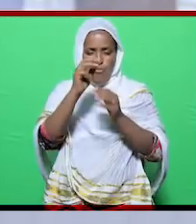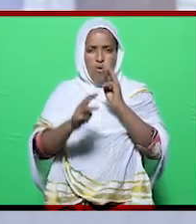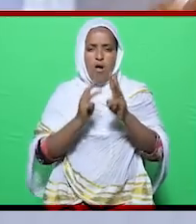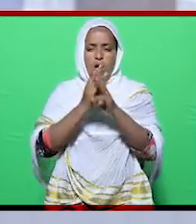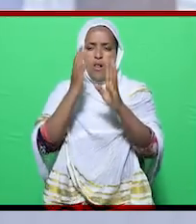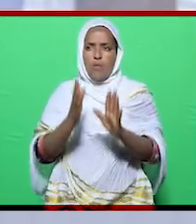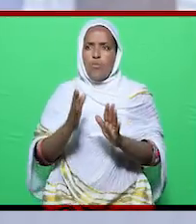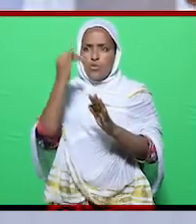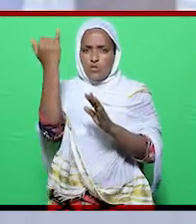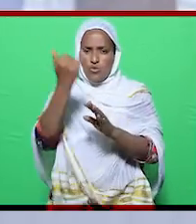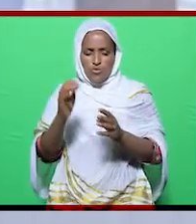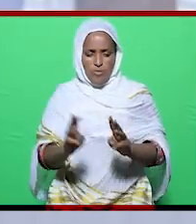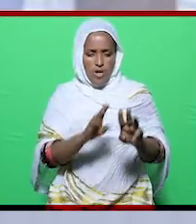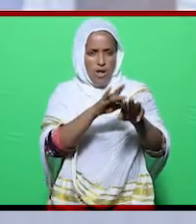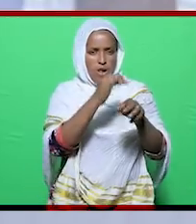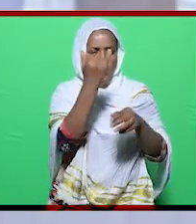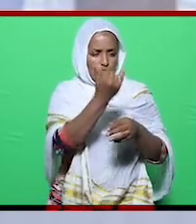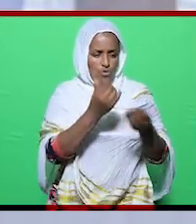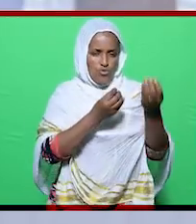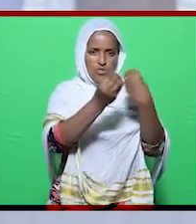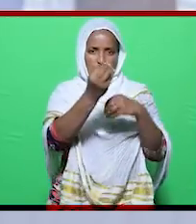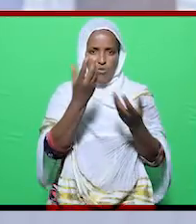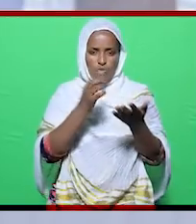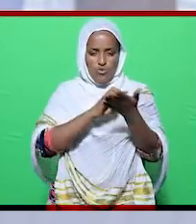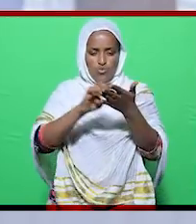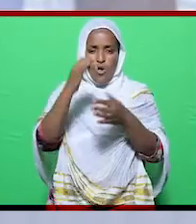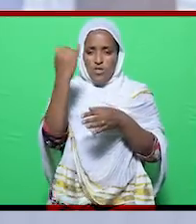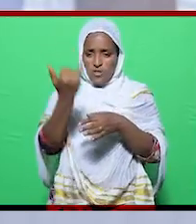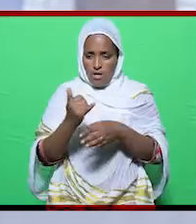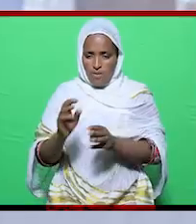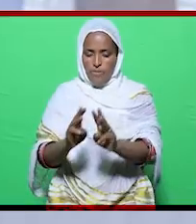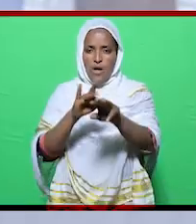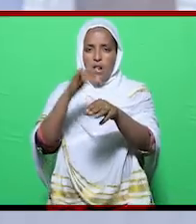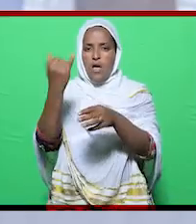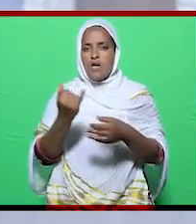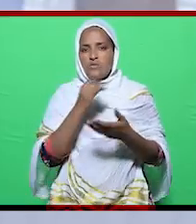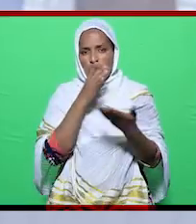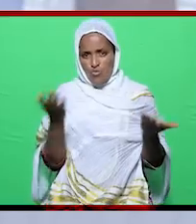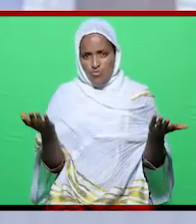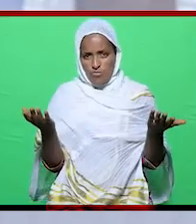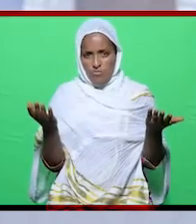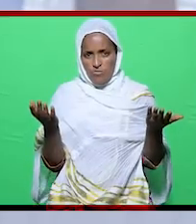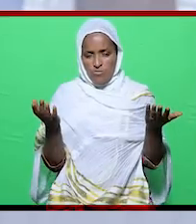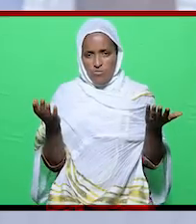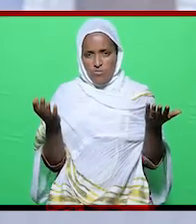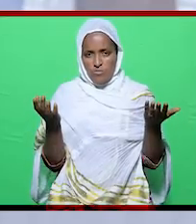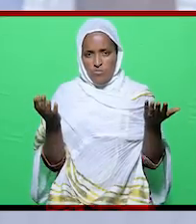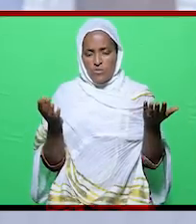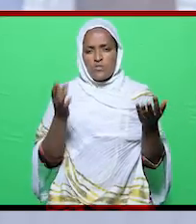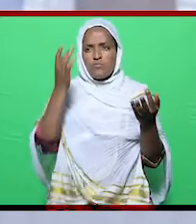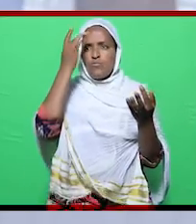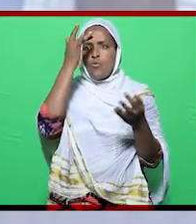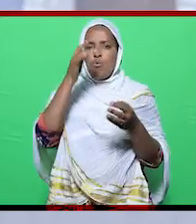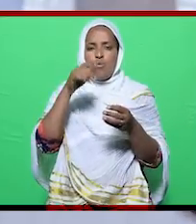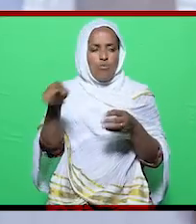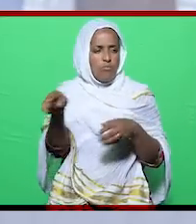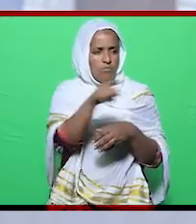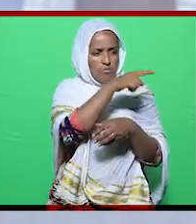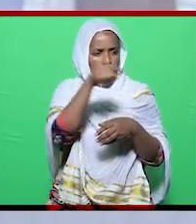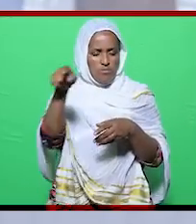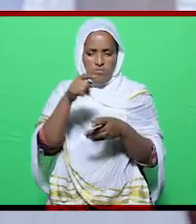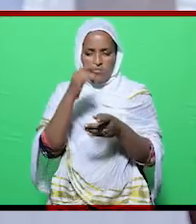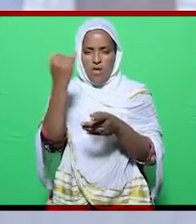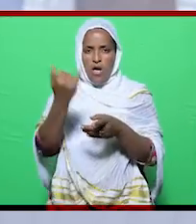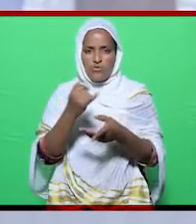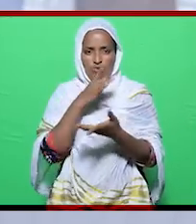ብዙ ሰዓሊ አለ። ሁሉም ዓለማውያን ሰዓሊዎችም መንገድ ላይ ስለው ይሸጣሉ። ቅዱሳት ሥዕላት መንገድ ላይ ይሳሉማ፣ መንገድ ላይ ይሳሉ። ዝም ብሎ